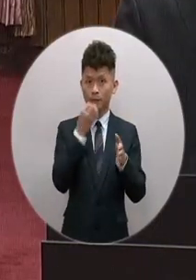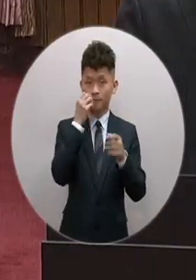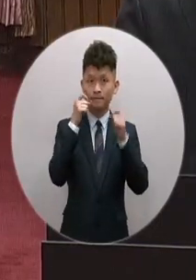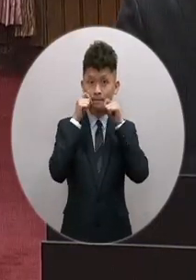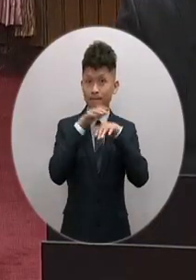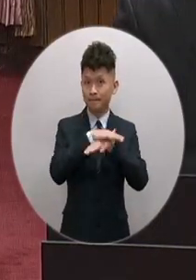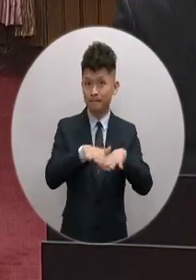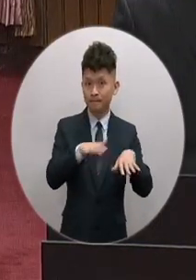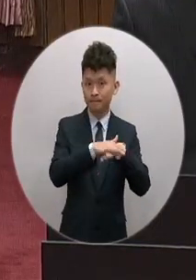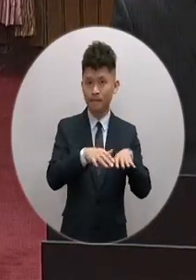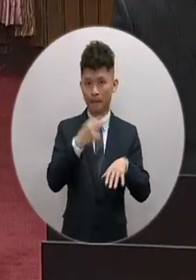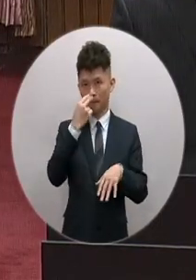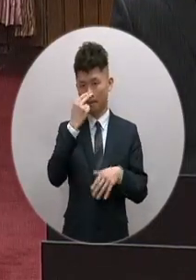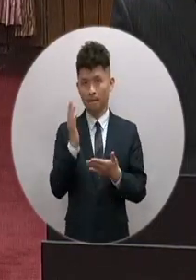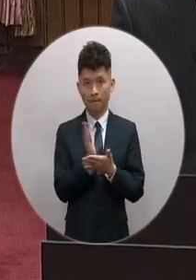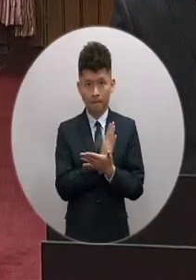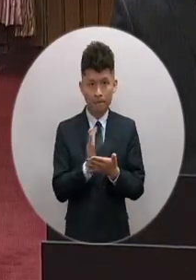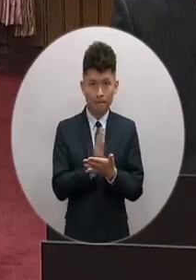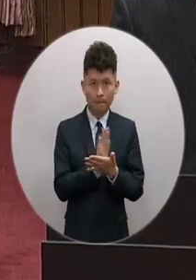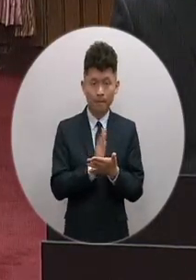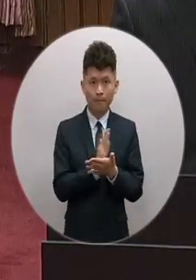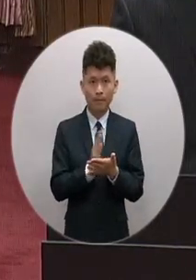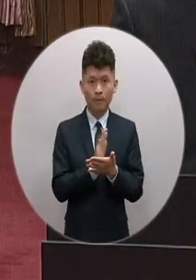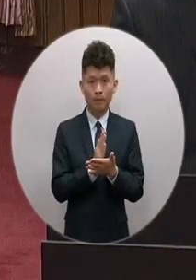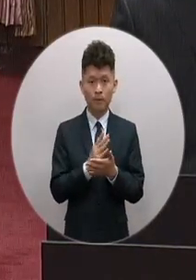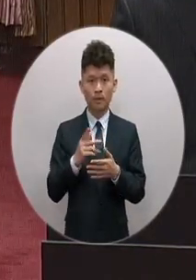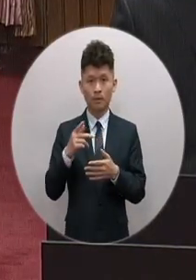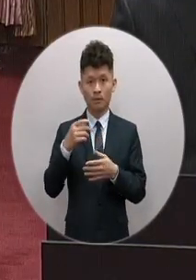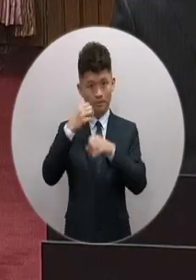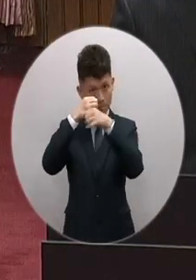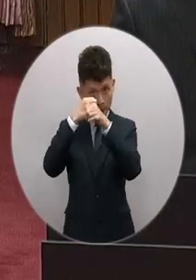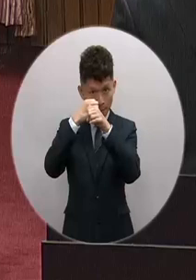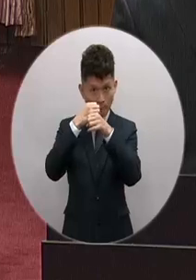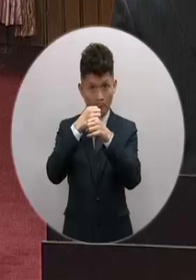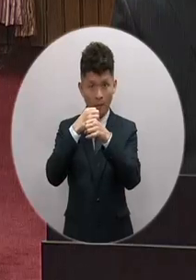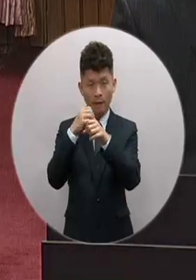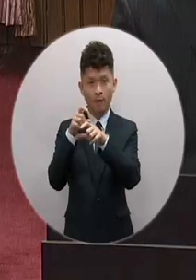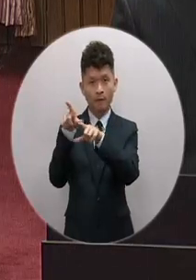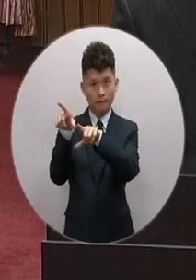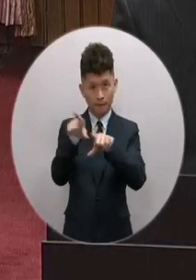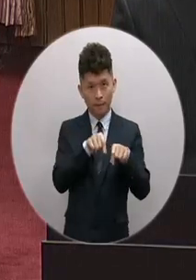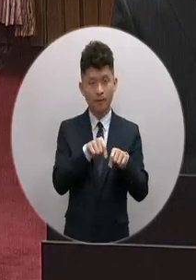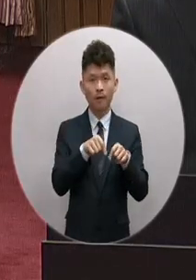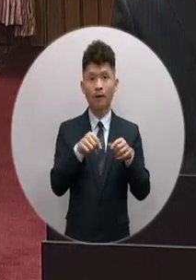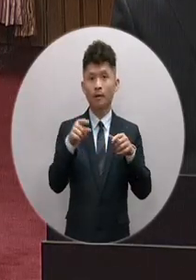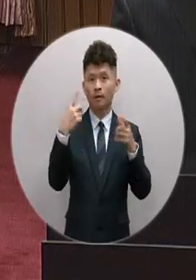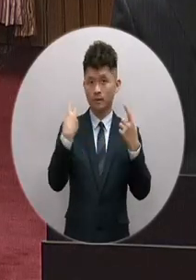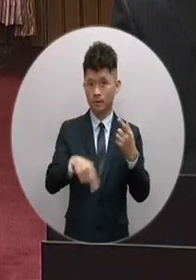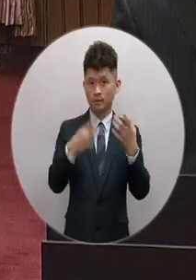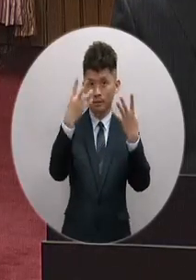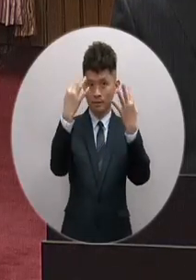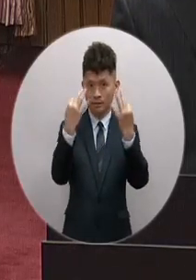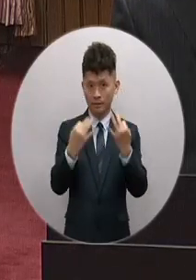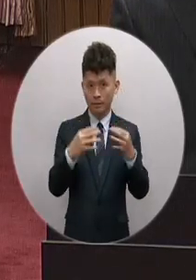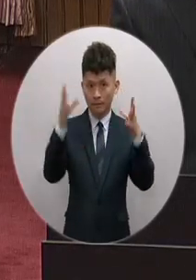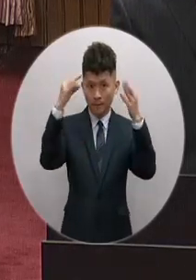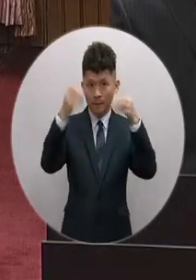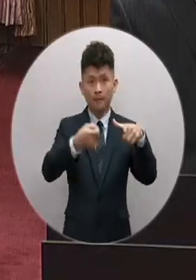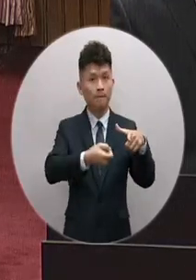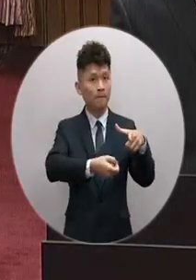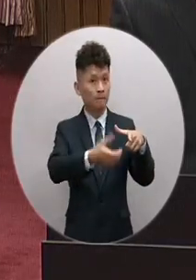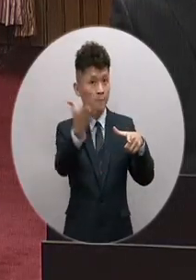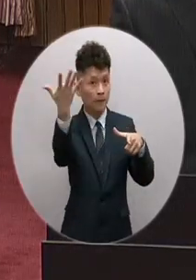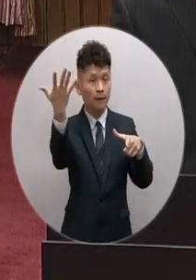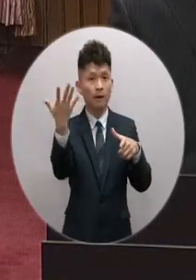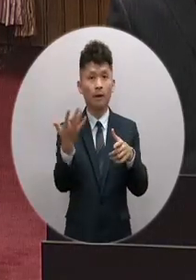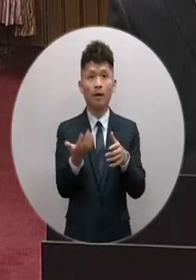我们在做一个风险的评估的时候，当然是科学证据的原则，然后资讯透明，那事先能够预防，然后